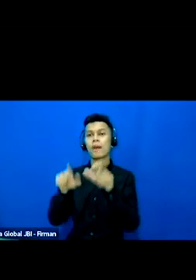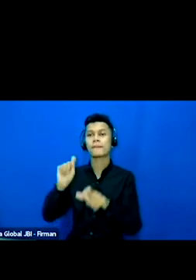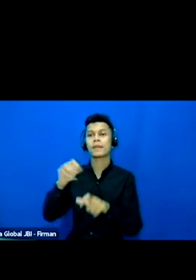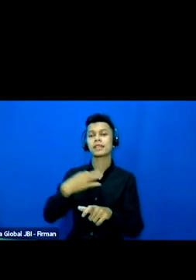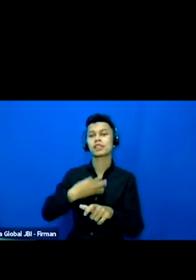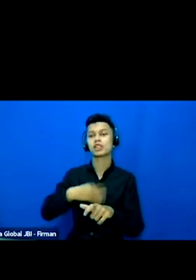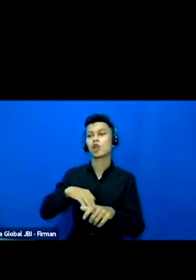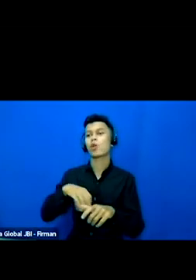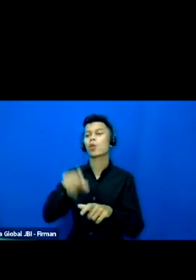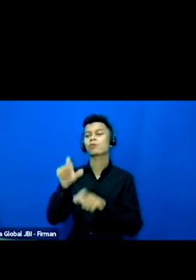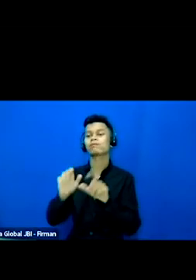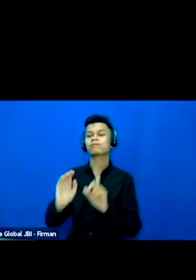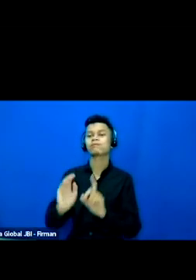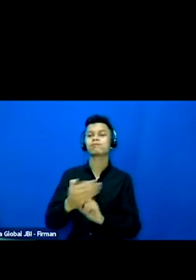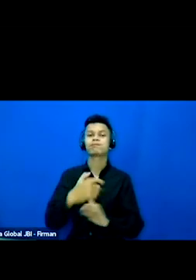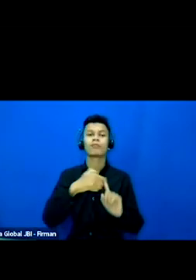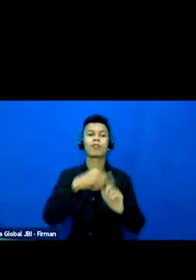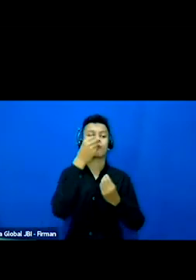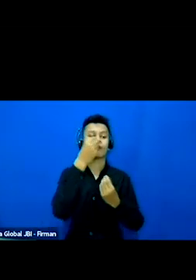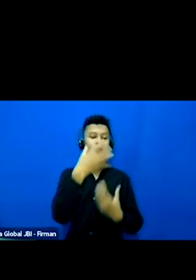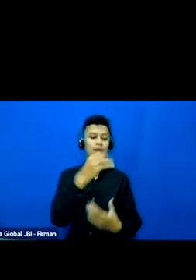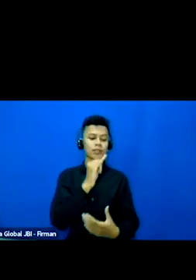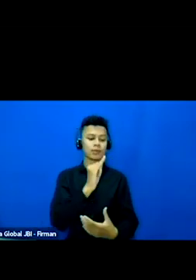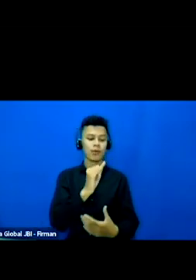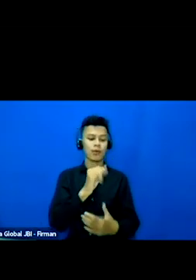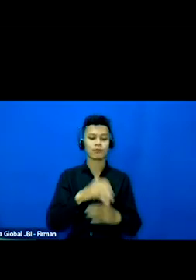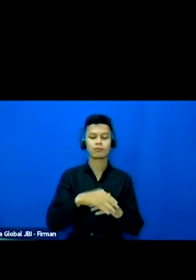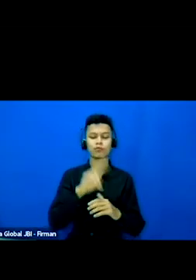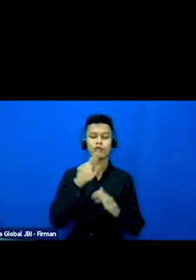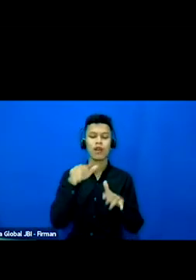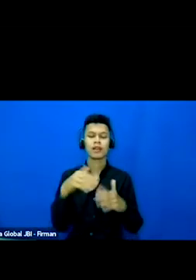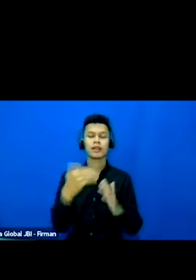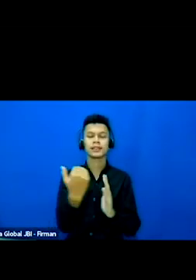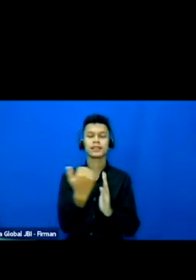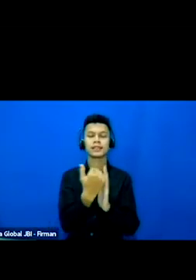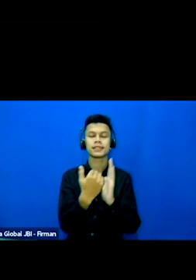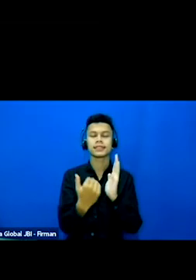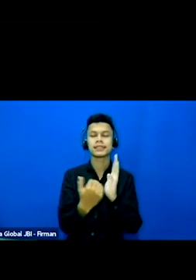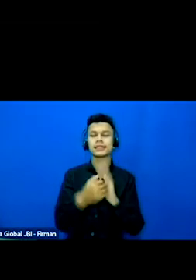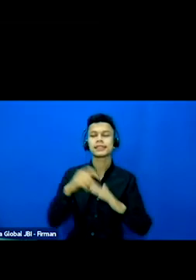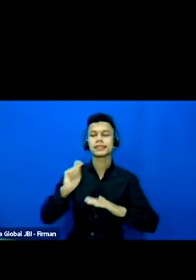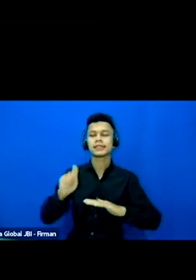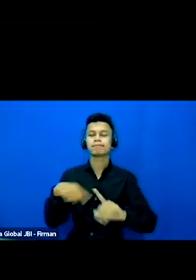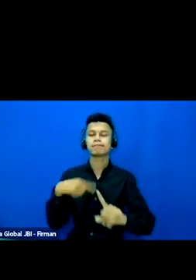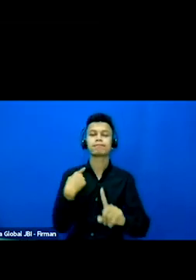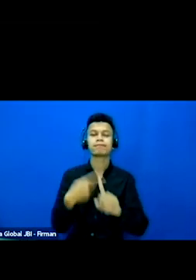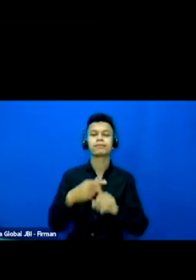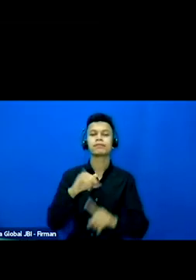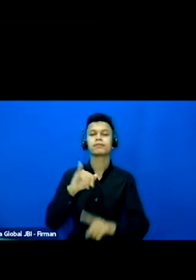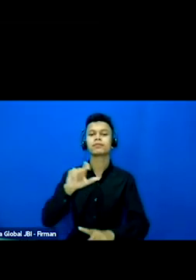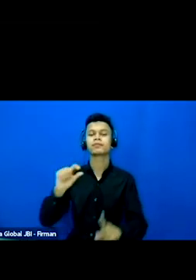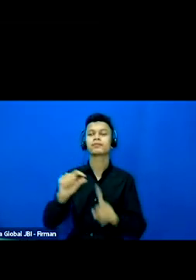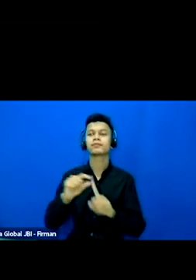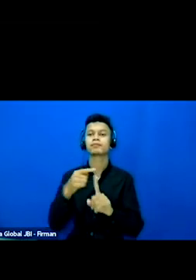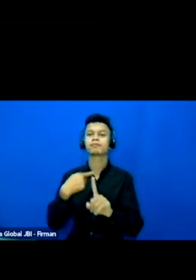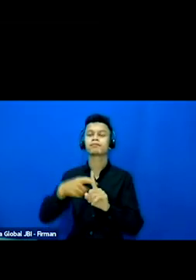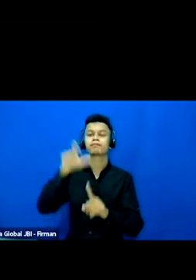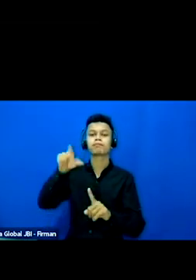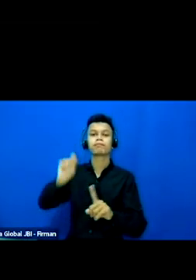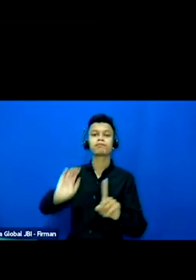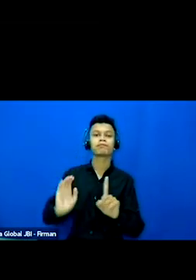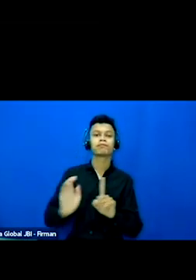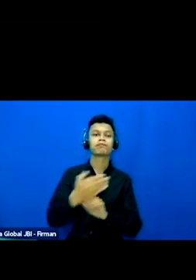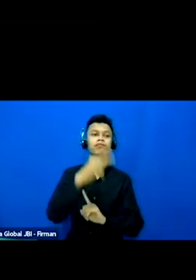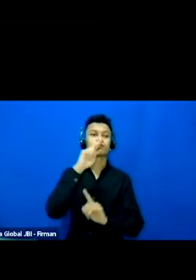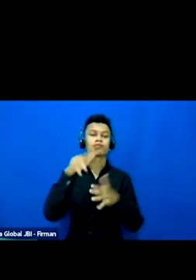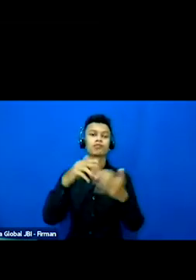dari timur sing untuk mendorong diskusi terkait landasan hukum dan kebijakan dalam perwujudan SPP dan perlindungan konsumen dalam respon